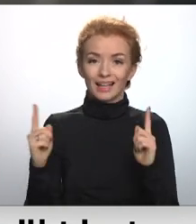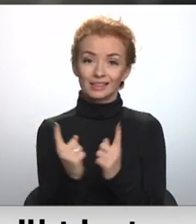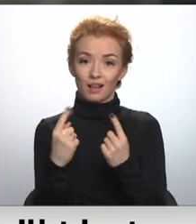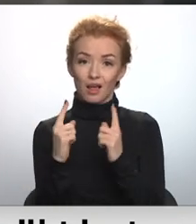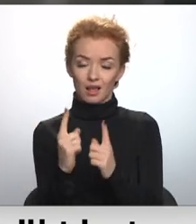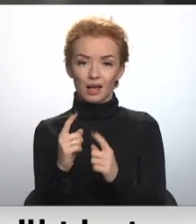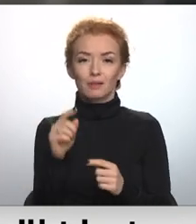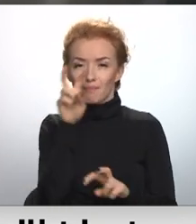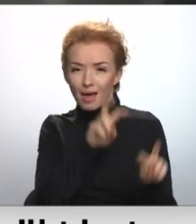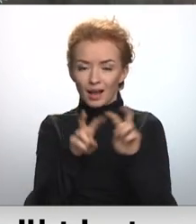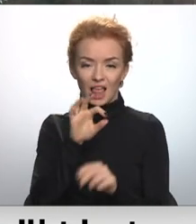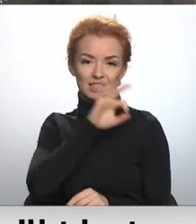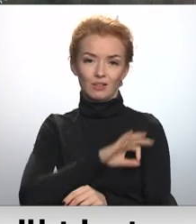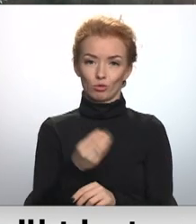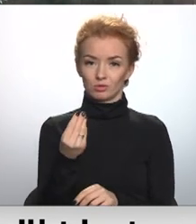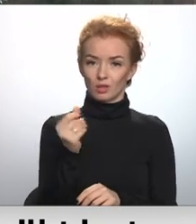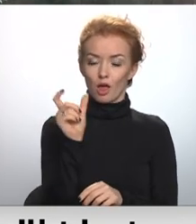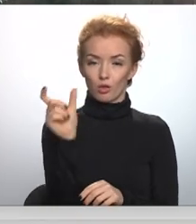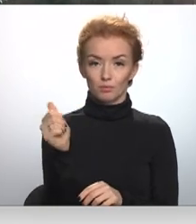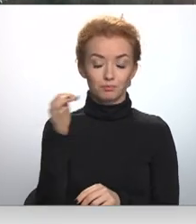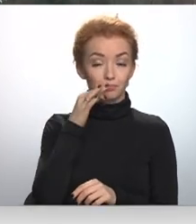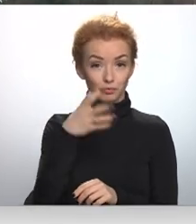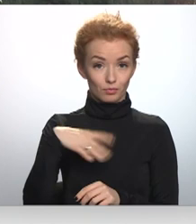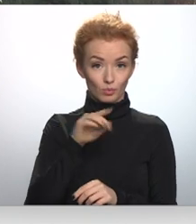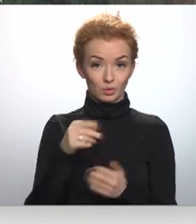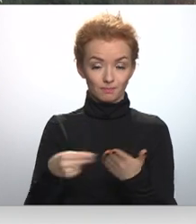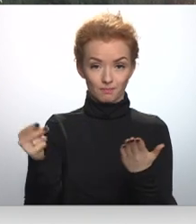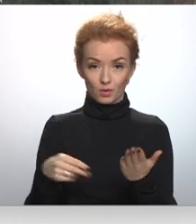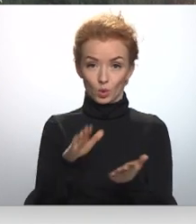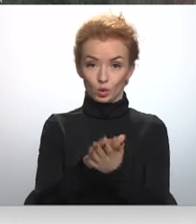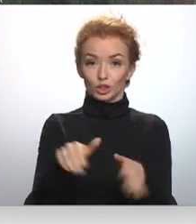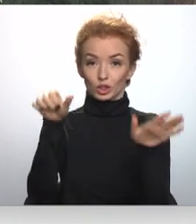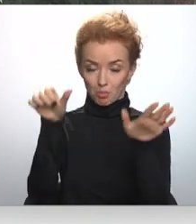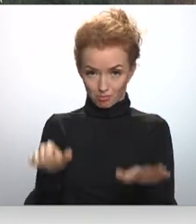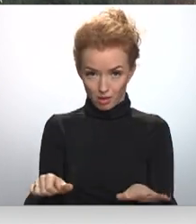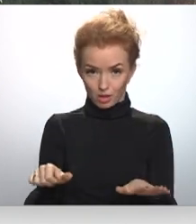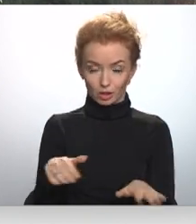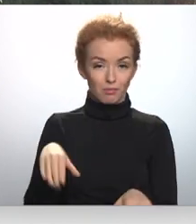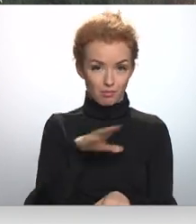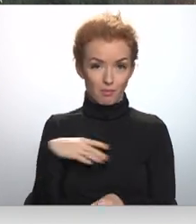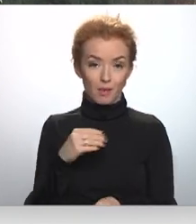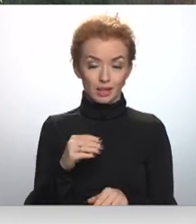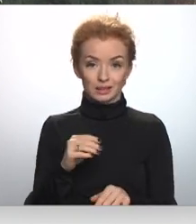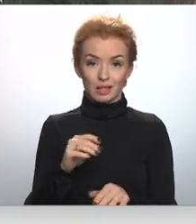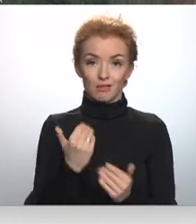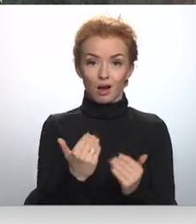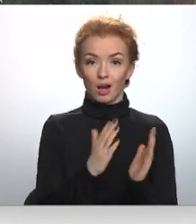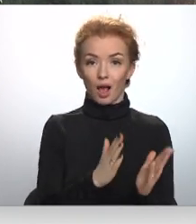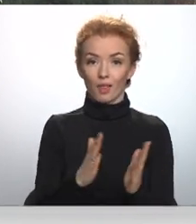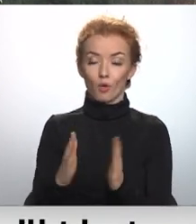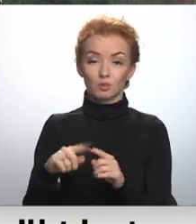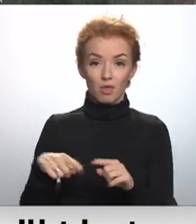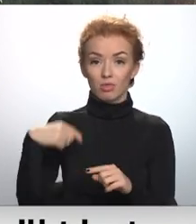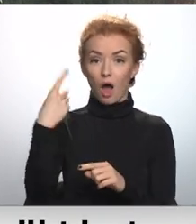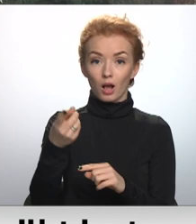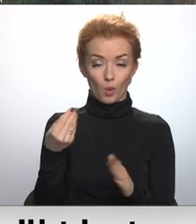noķert izdevīgāko cenu. Tagad mums ir noslēgts līgums uz 6 mēnešiem. Mēs droši vien tūlīt gatavosim paralēli